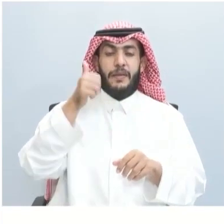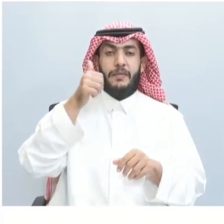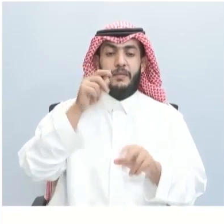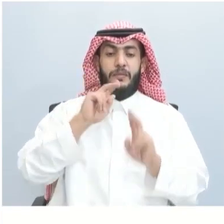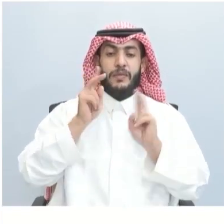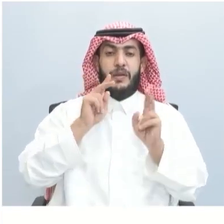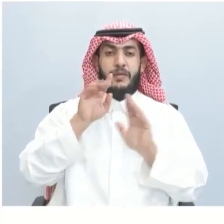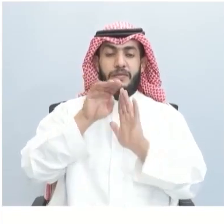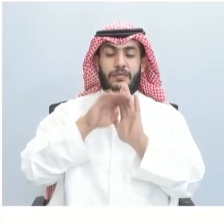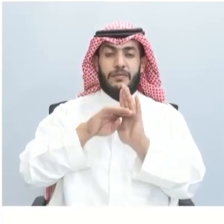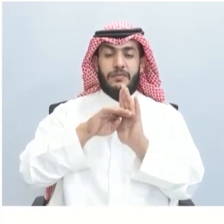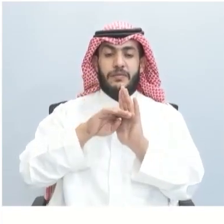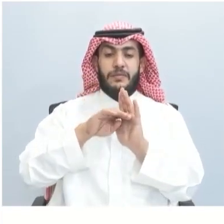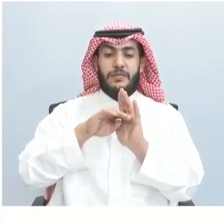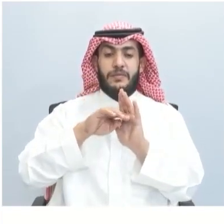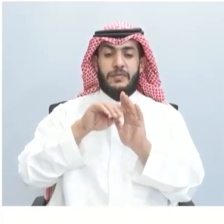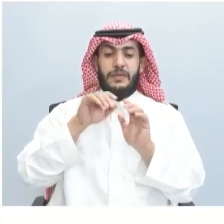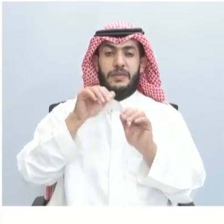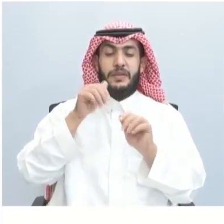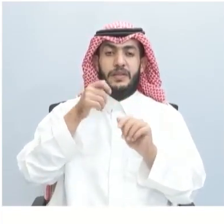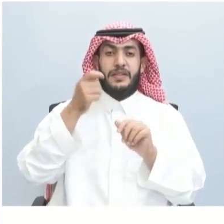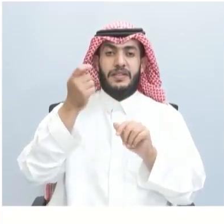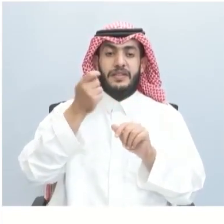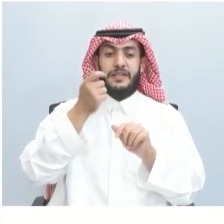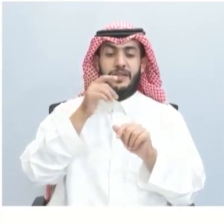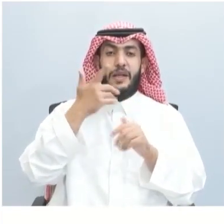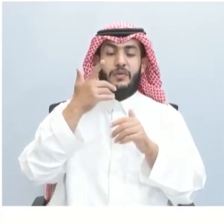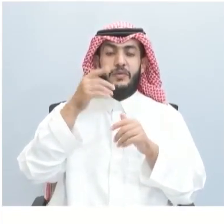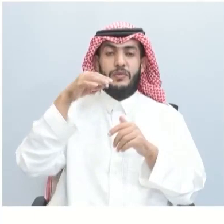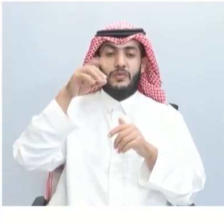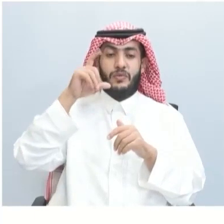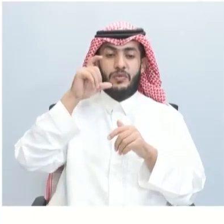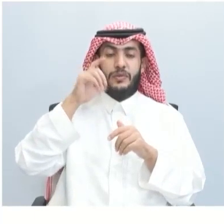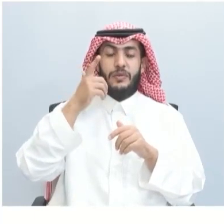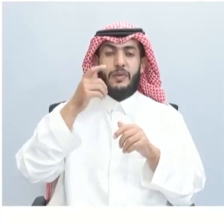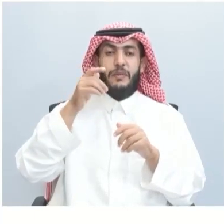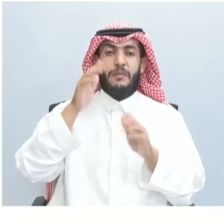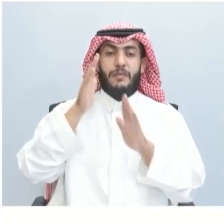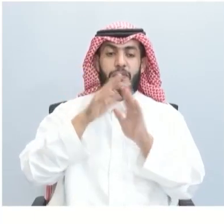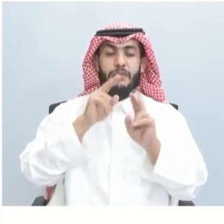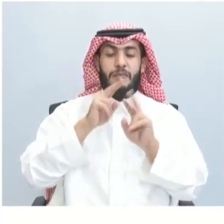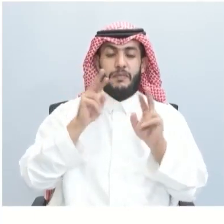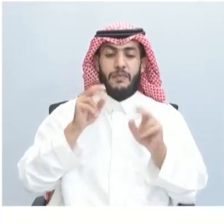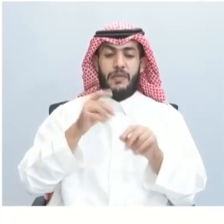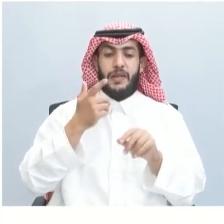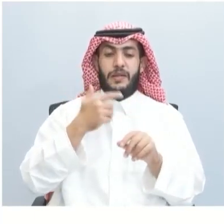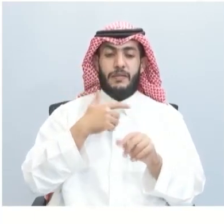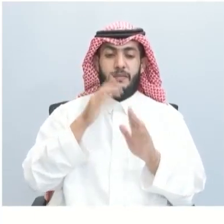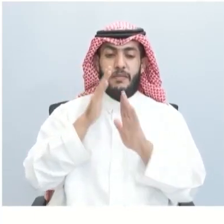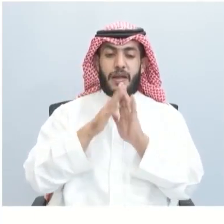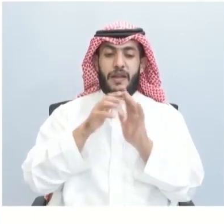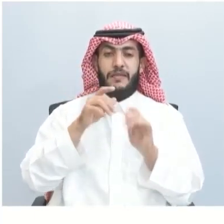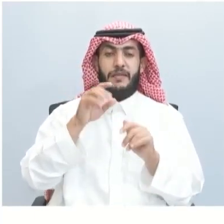يختلف المحتوى فقد يكون صفحه الكترونيه او صوره او مقطع فيديو او ملف بي دي اف ولكن